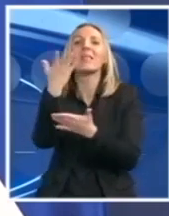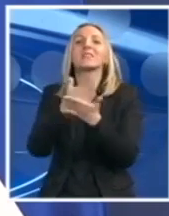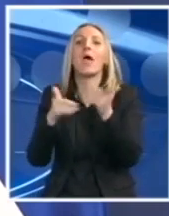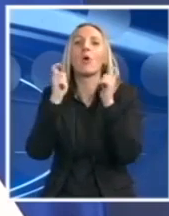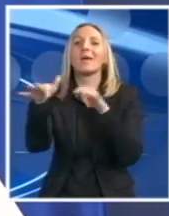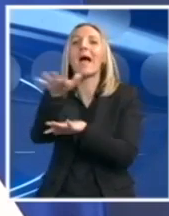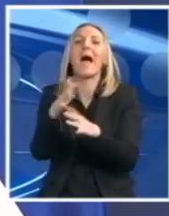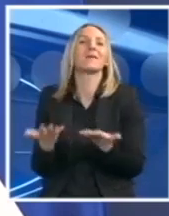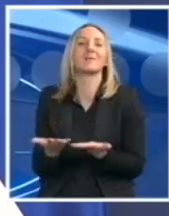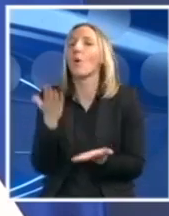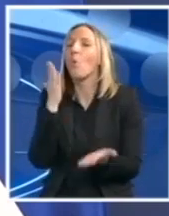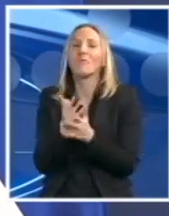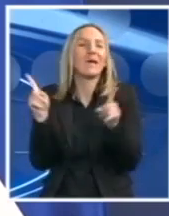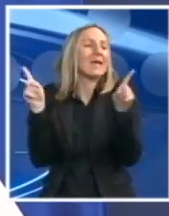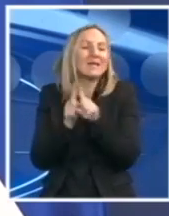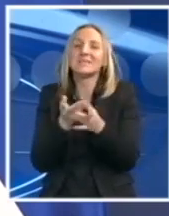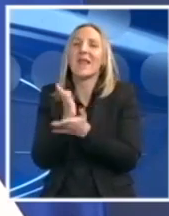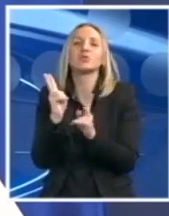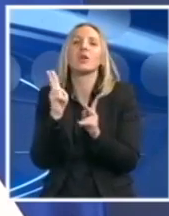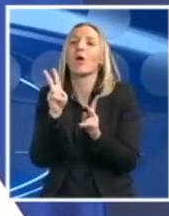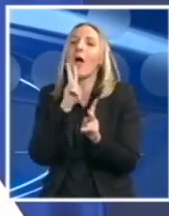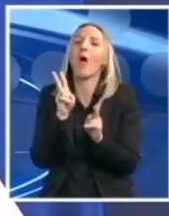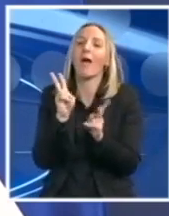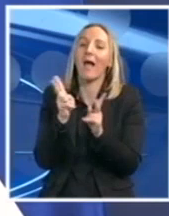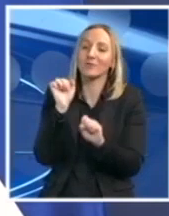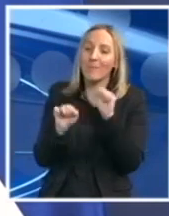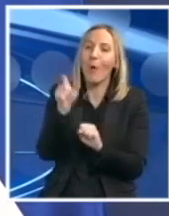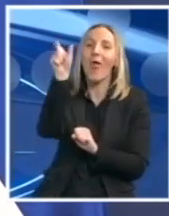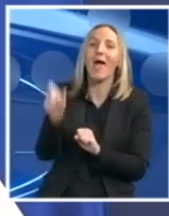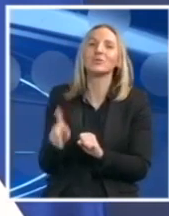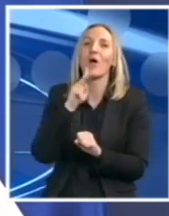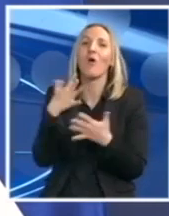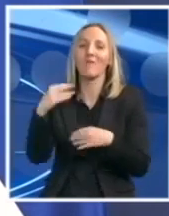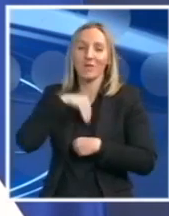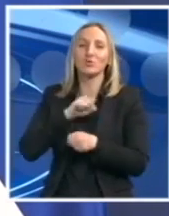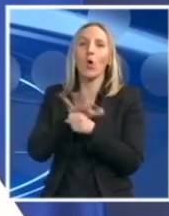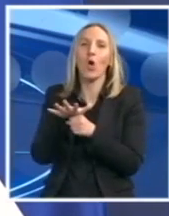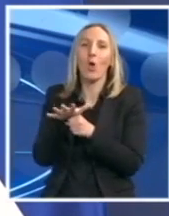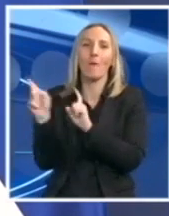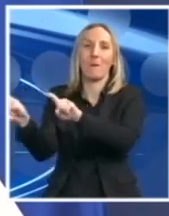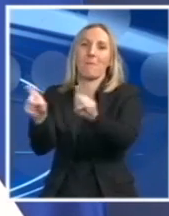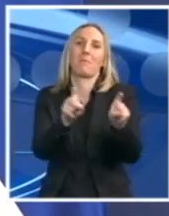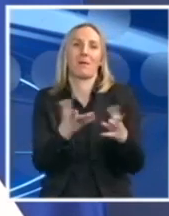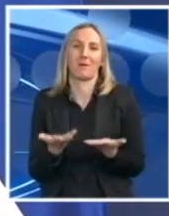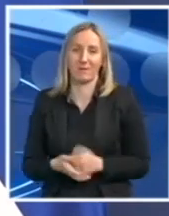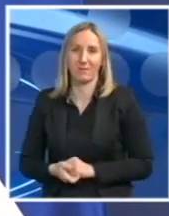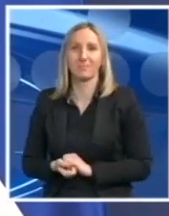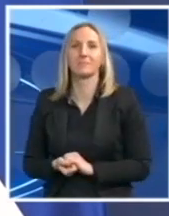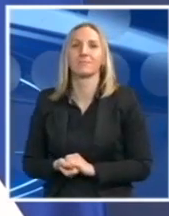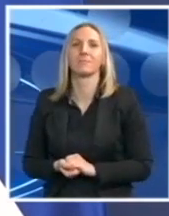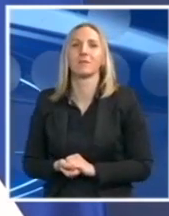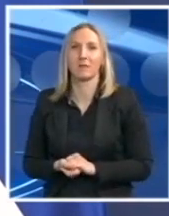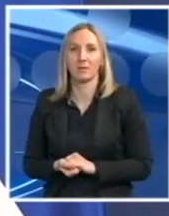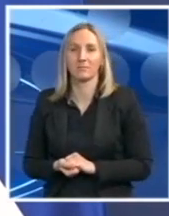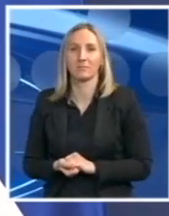da uvek je isti obrazac ponašanja i nema tu mnogo nepoznanica. Hvala, izvolite,